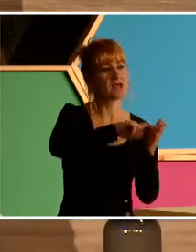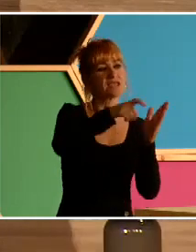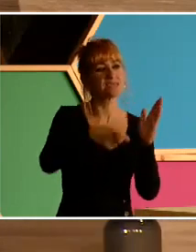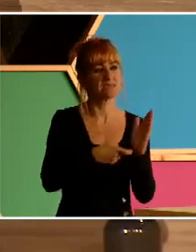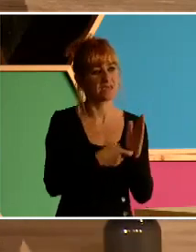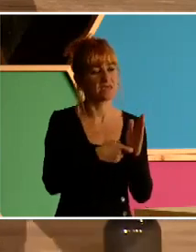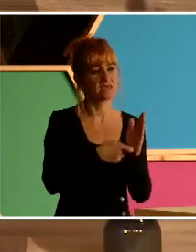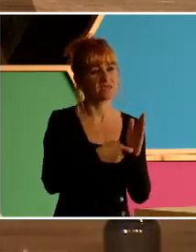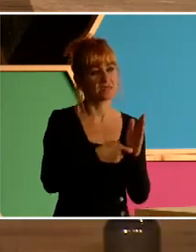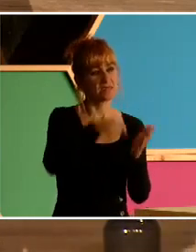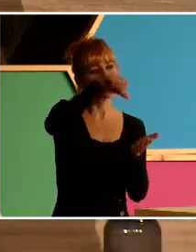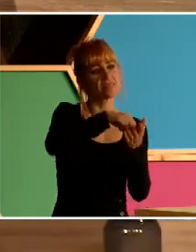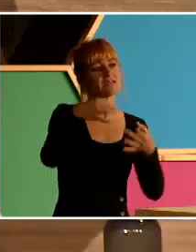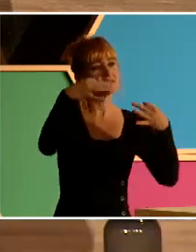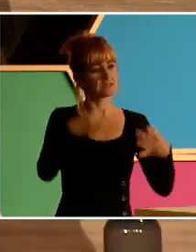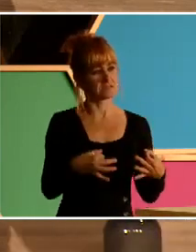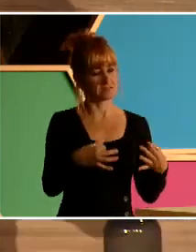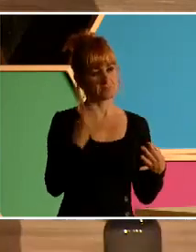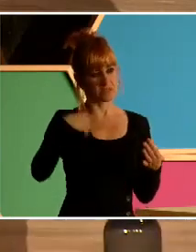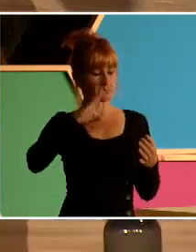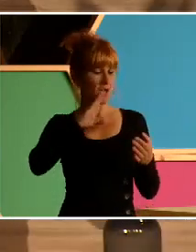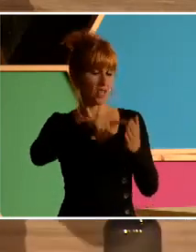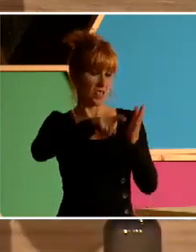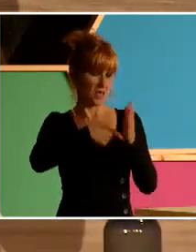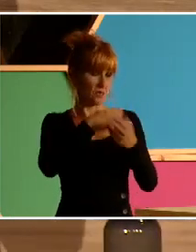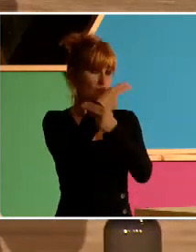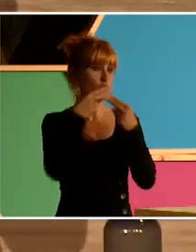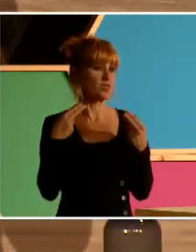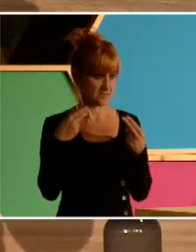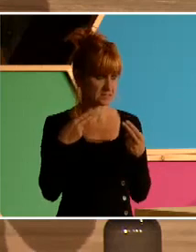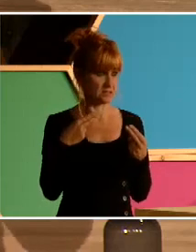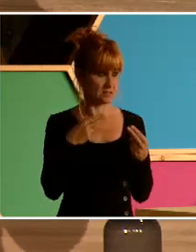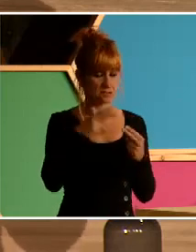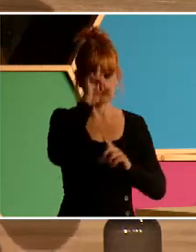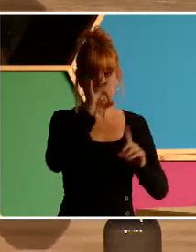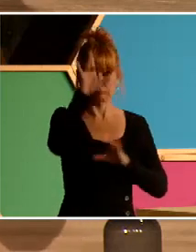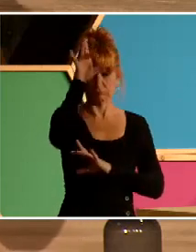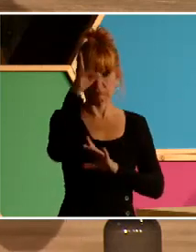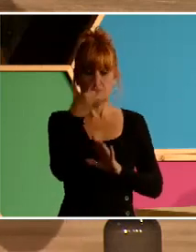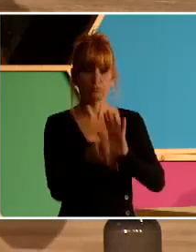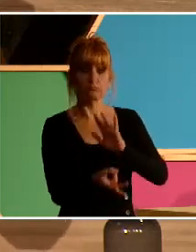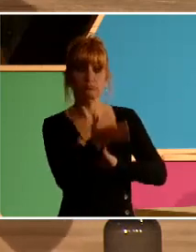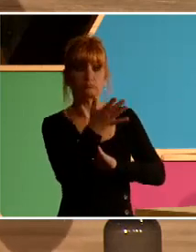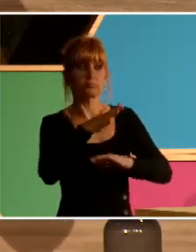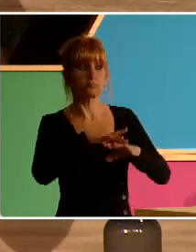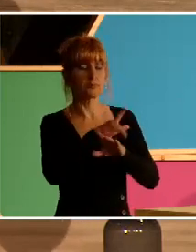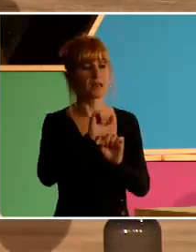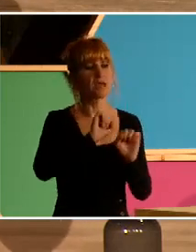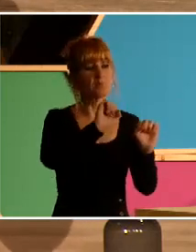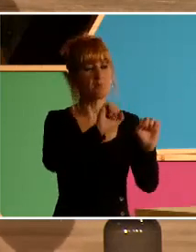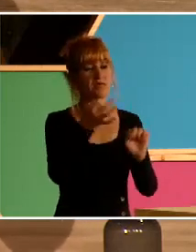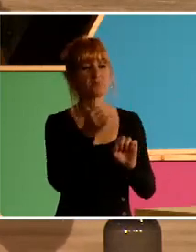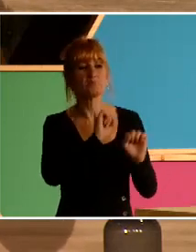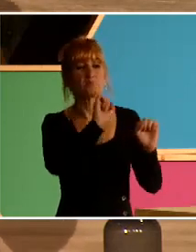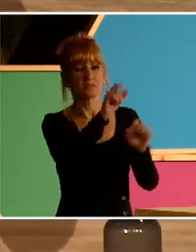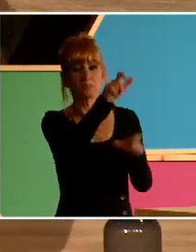ciutadana, la llei Mordassa, que, com deia, es va concebre per intentar impedir que la gent defensés els drets socials que els